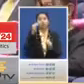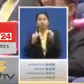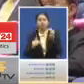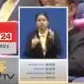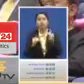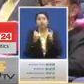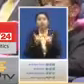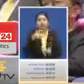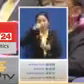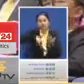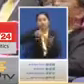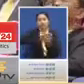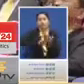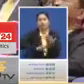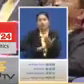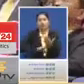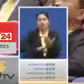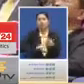ไทยมันอันดับหนึ่งของโลกนะครับ